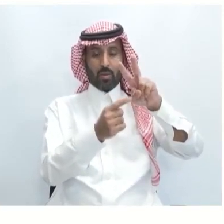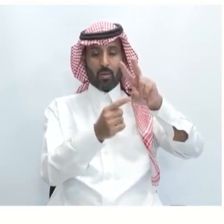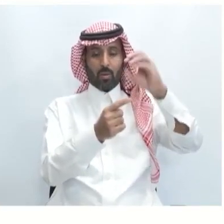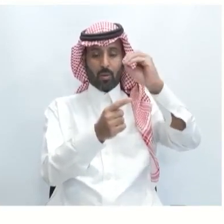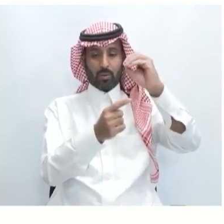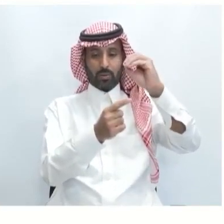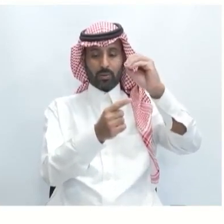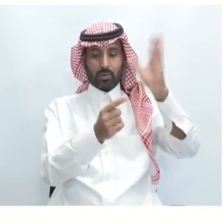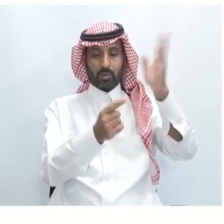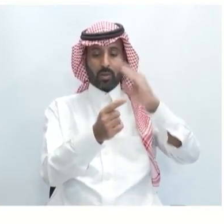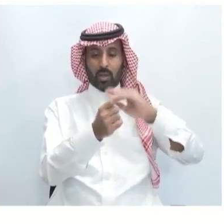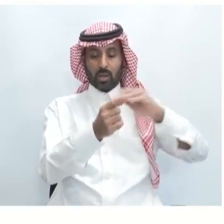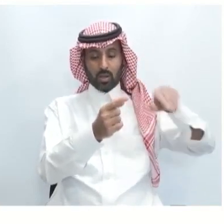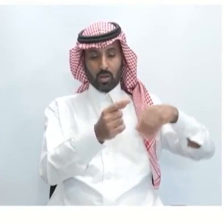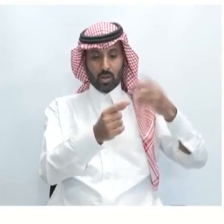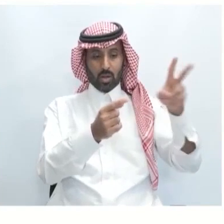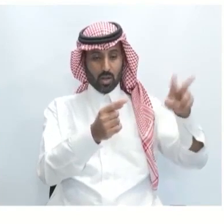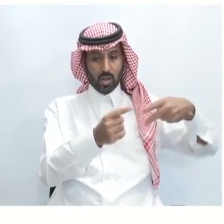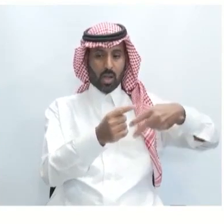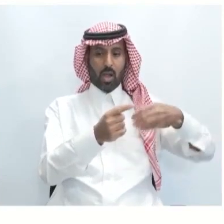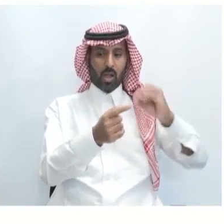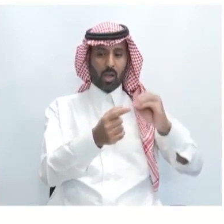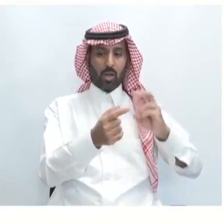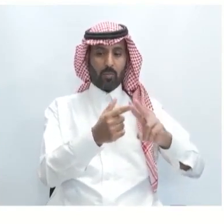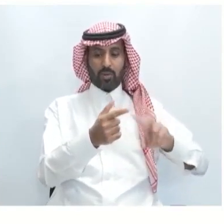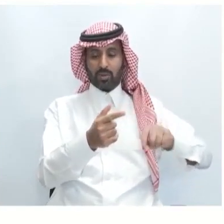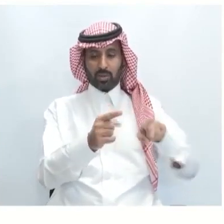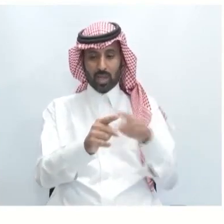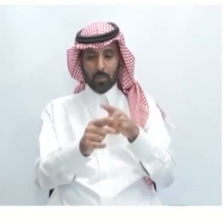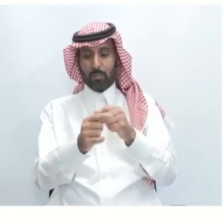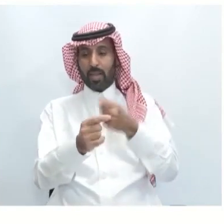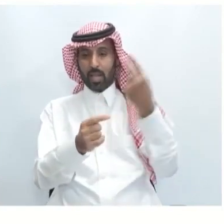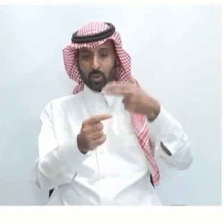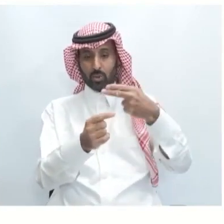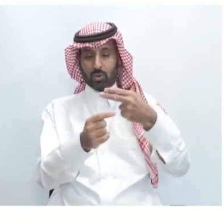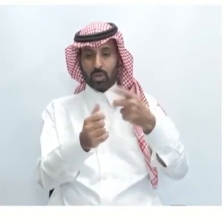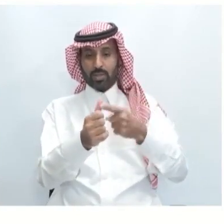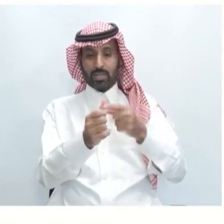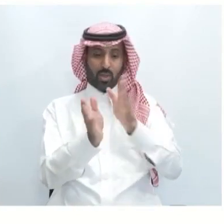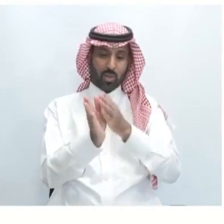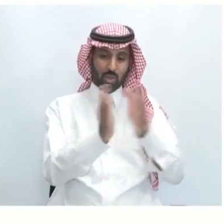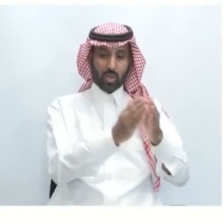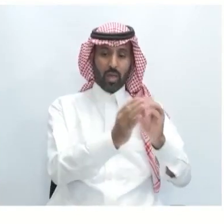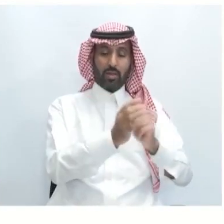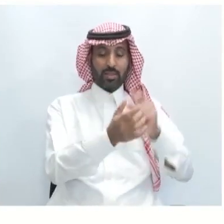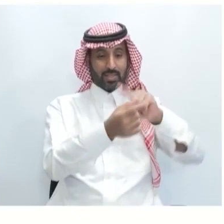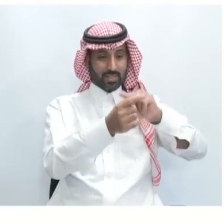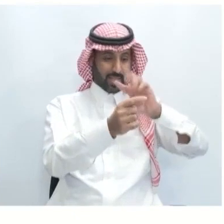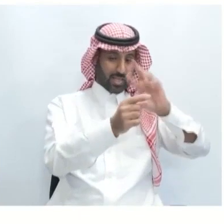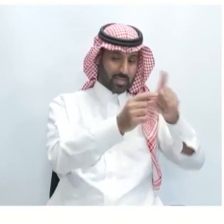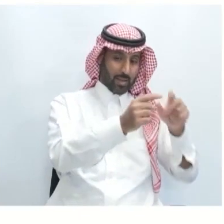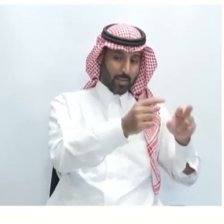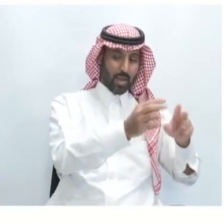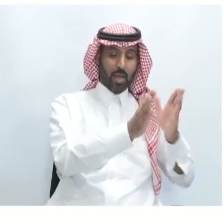الاكسجين اخرى مع اكسجين اخر مرتبط مع الهيدروجين الجزء الثاني سلسله جانبيه ما هي